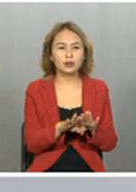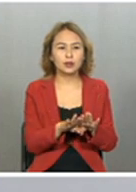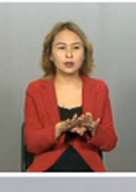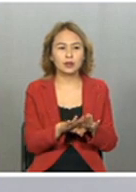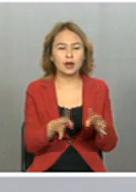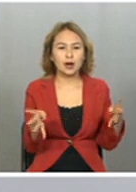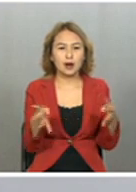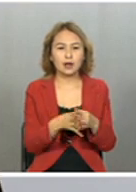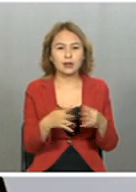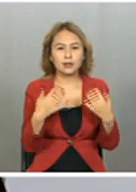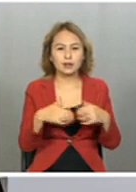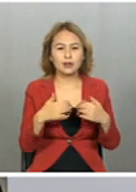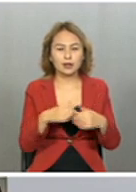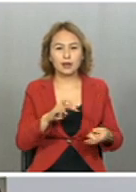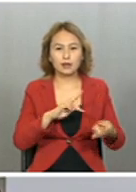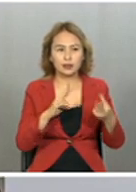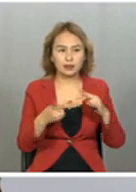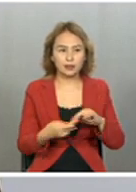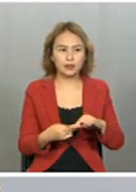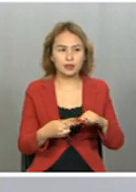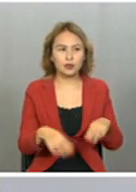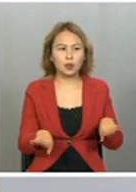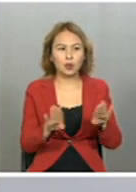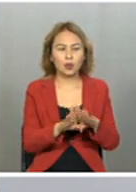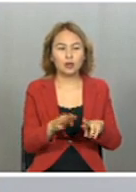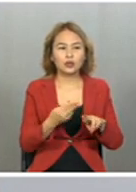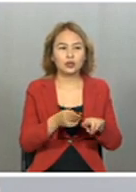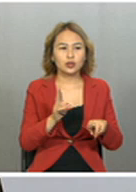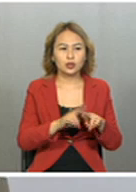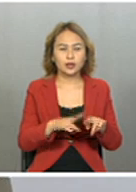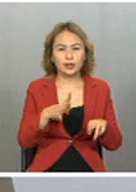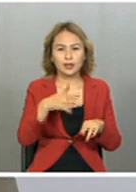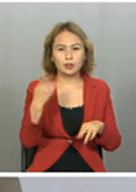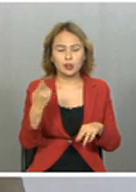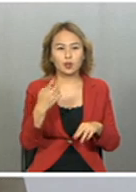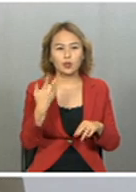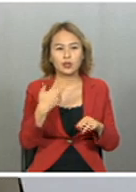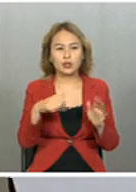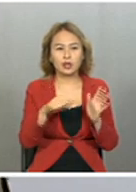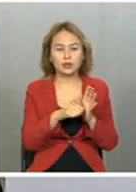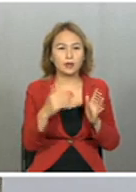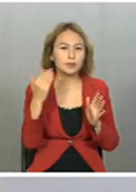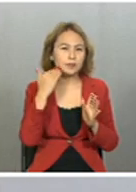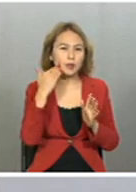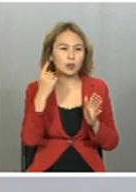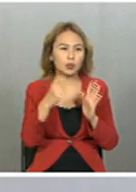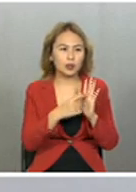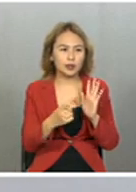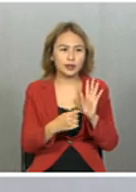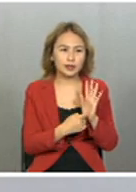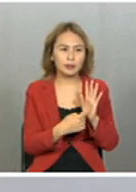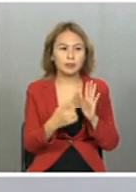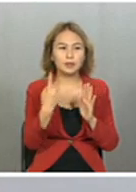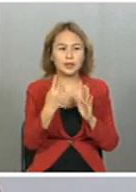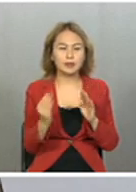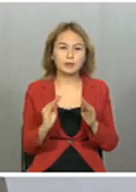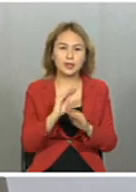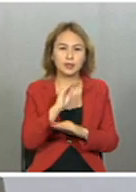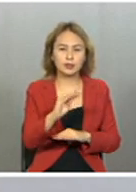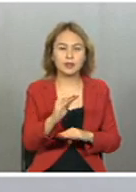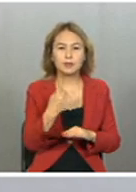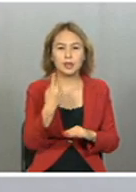санға айналдырамыз. Ол үшін 41-ді 36-ға ойша бөлейік, сонда 1-ден береміз, яғни 1